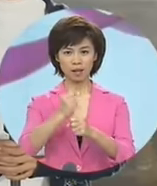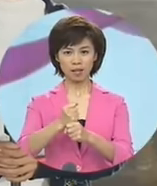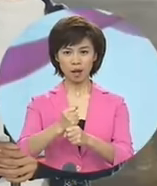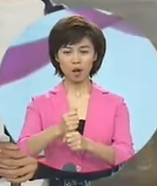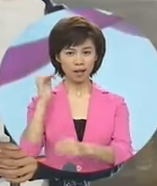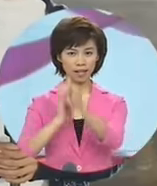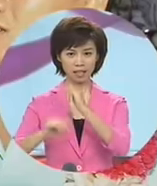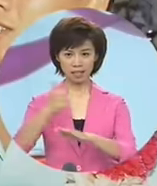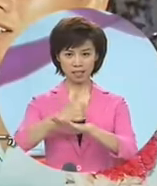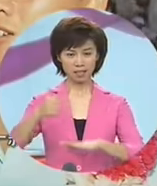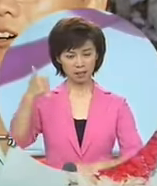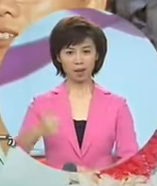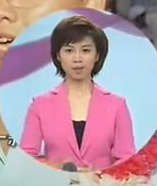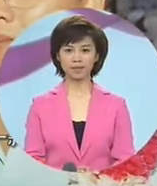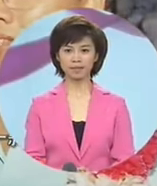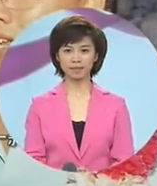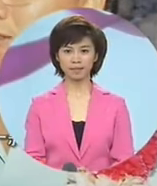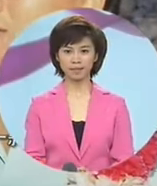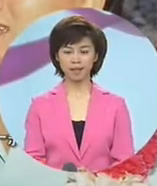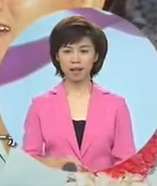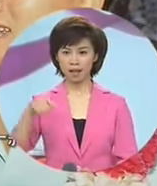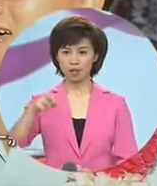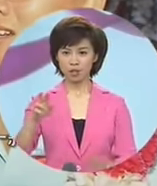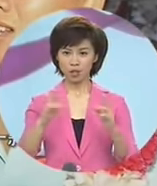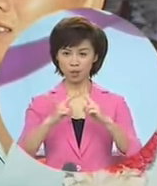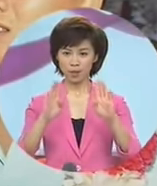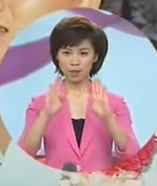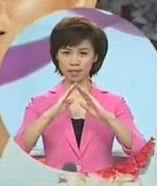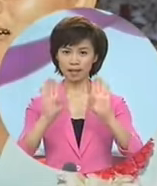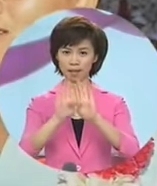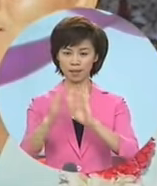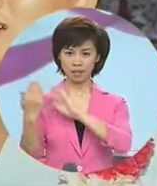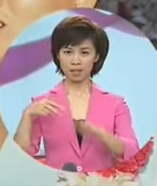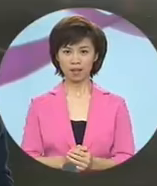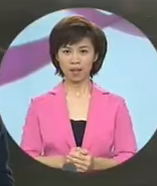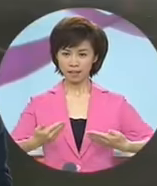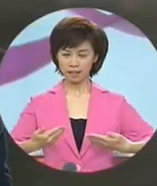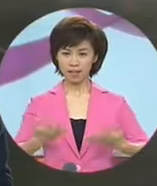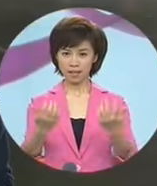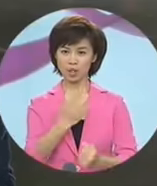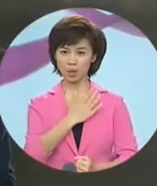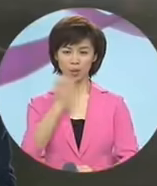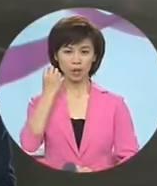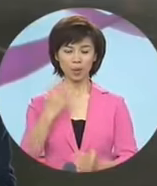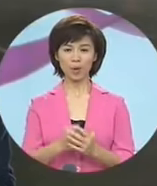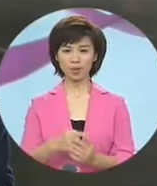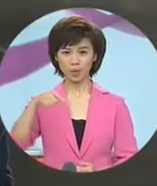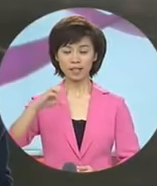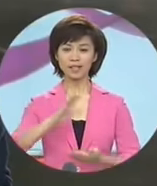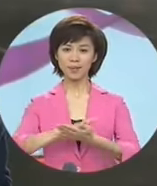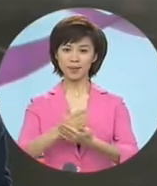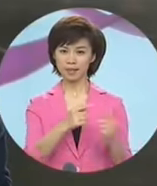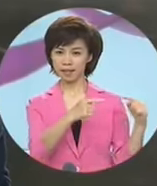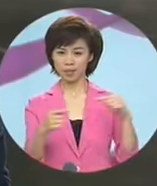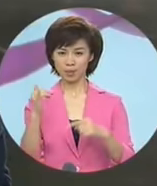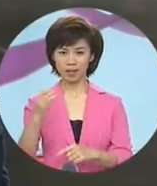史性的奇迹。 尤其是从天安门前走过那一刹那，那自豪感油然而生。 这次适应性走场训练将持